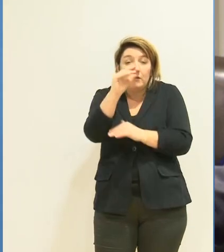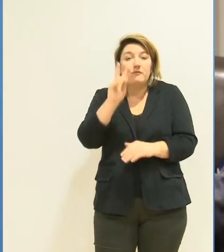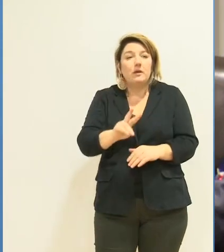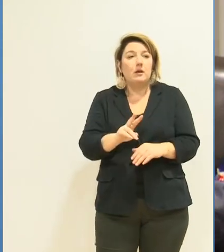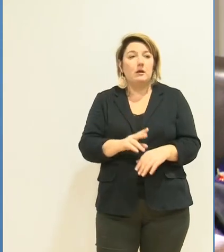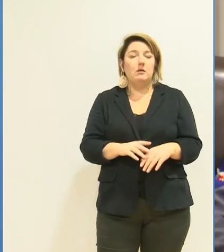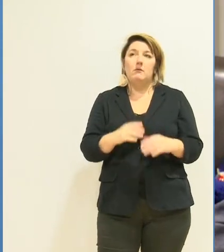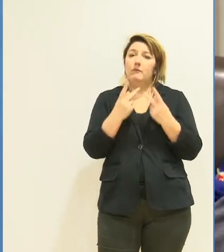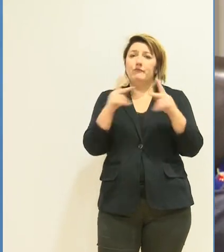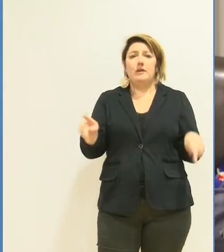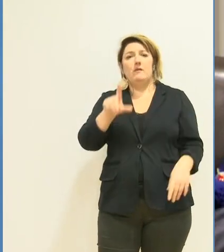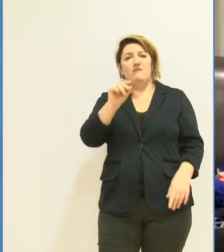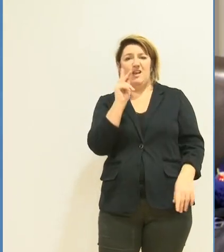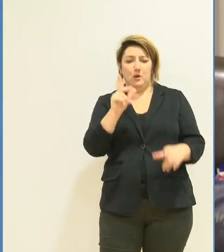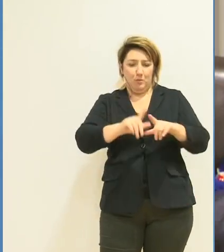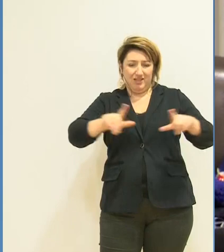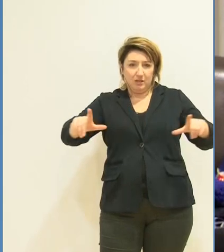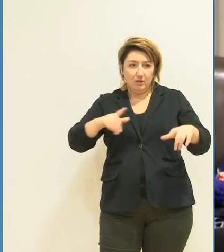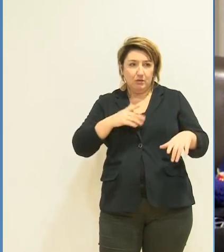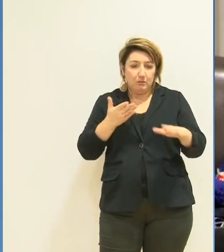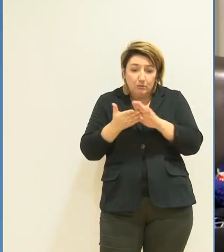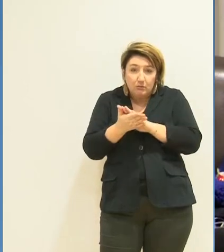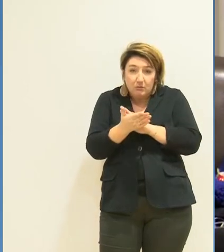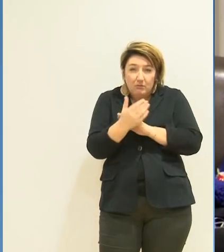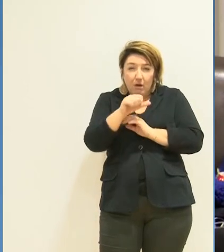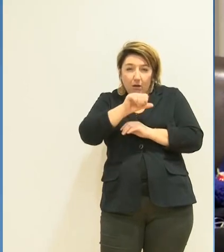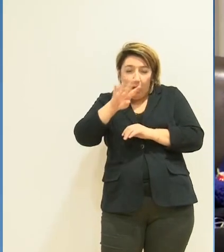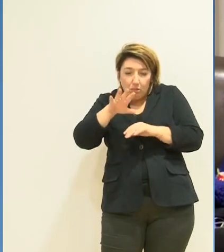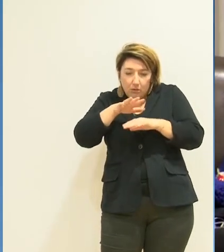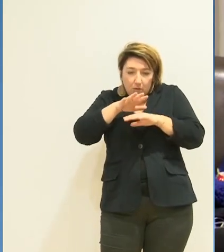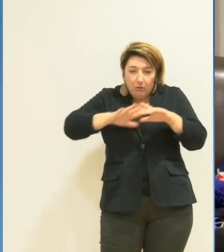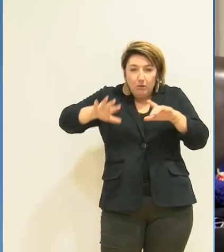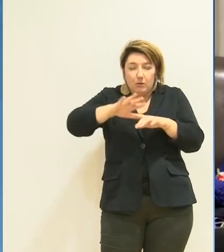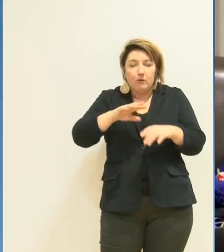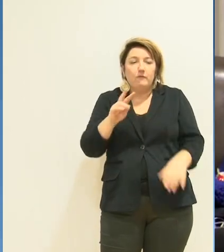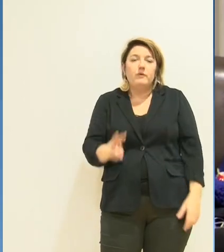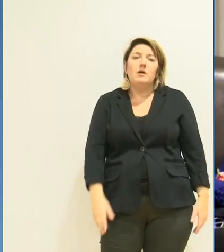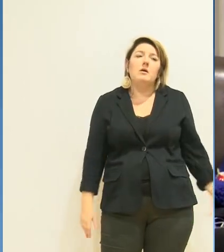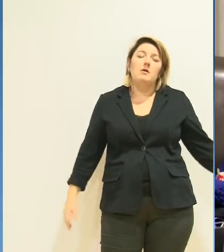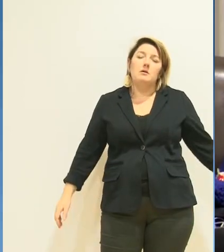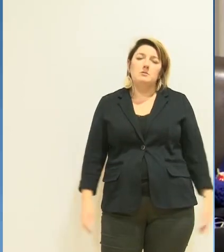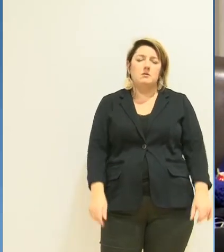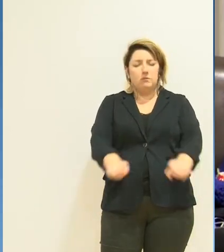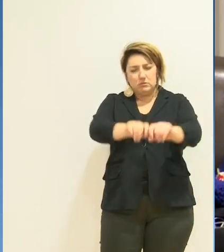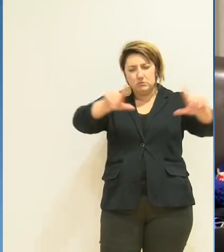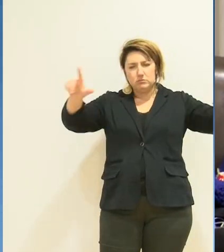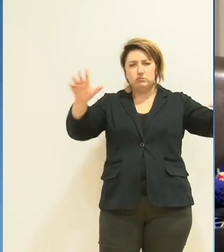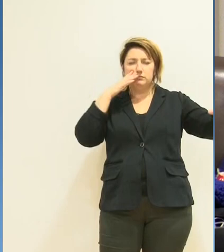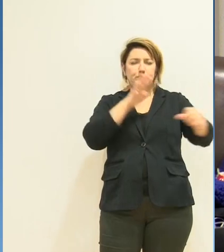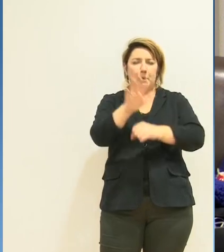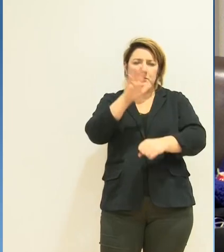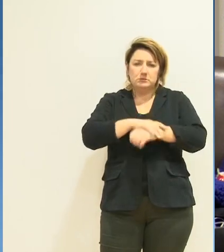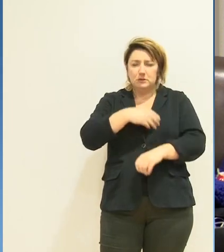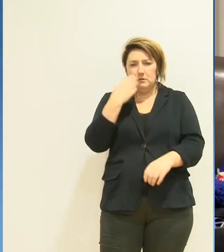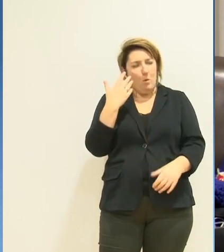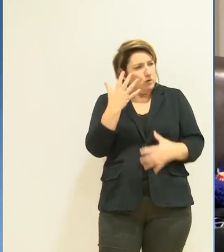km à peu de choses près sortir des a4 sur tel petit ou tel autre secteur s'est manqué vraiment de vue d'ensemble et je suis très heureux que nous ayons